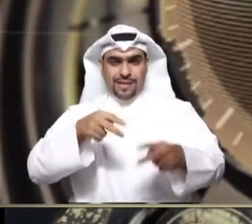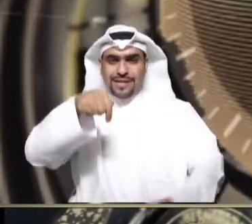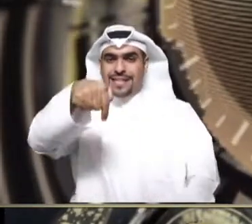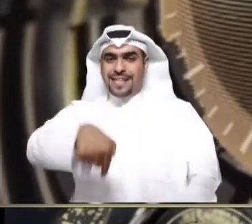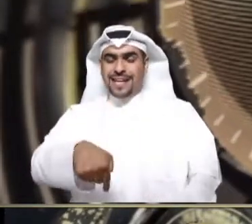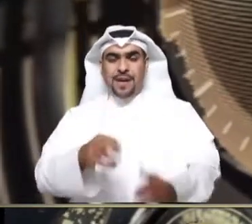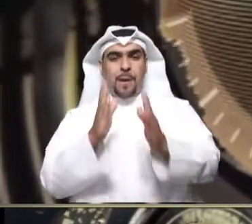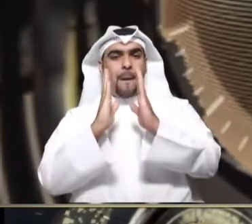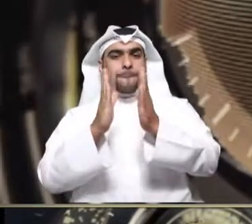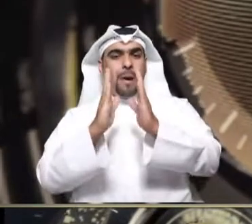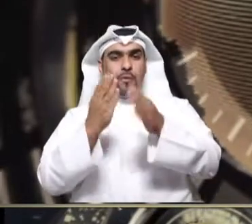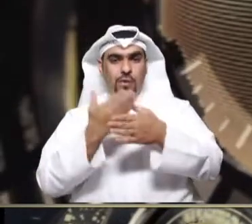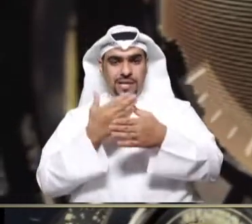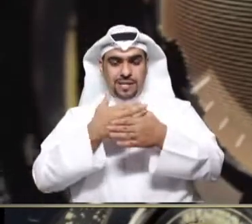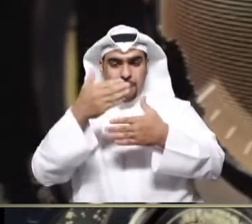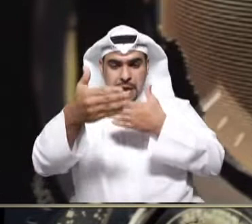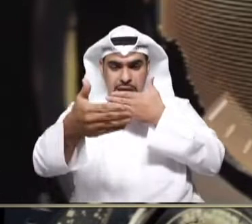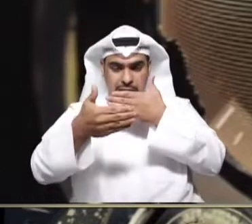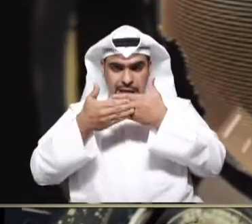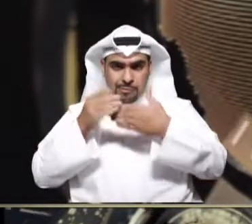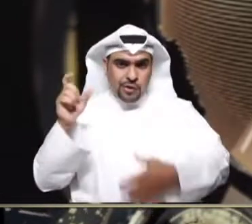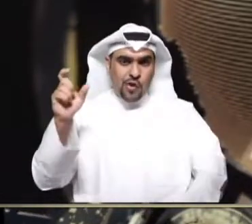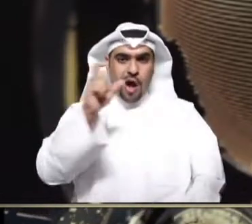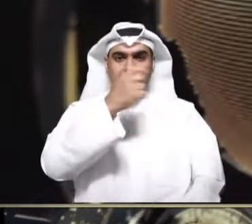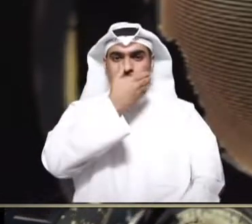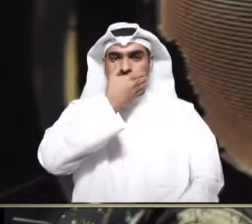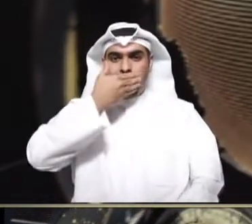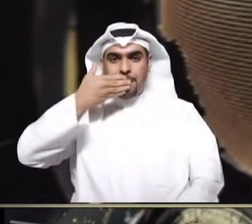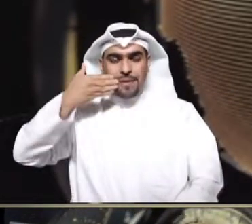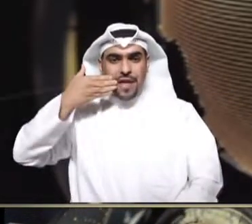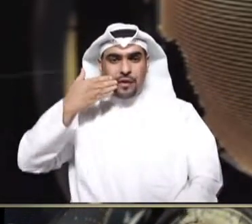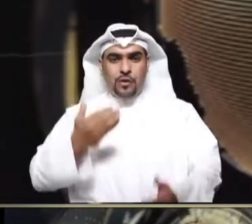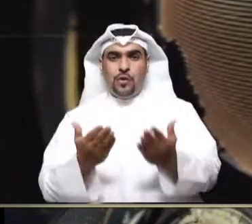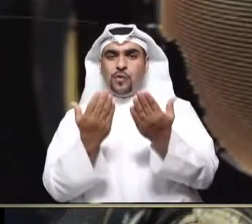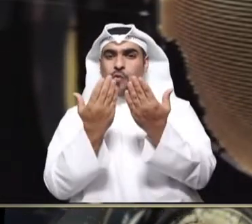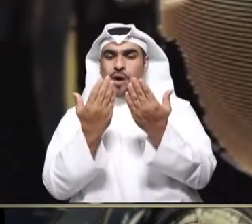بمناسبة قرب حلول شهر رمضان أعاده الله تعالى على وطننا العزيز